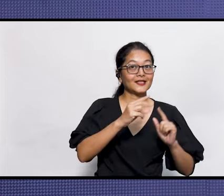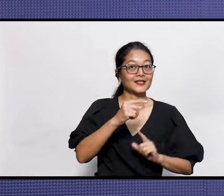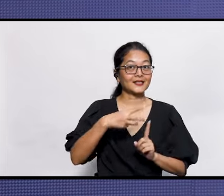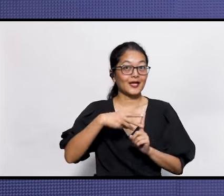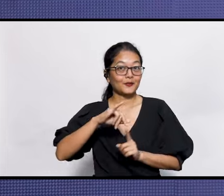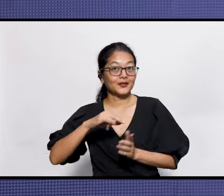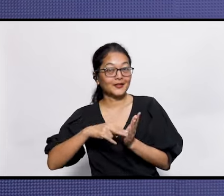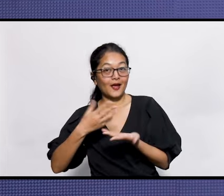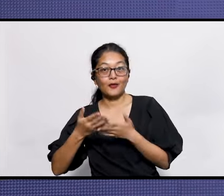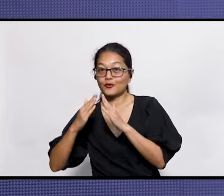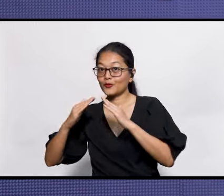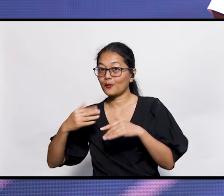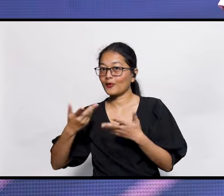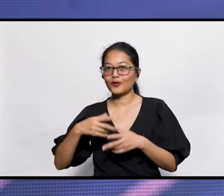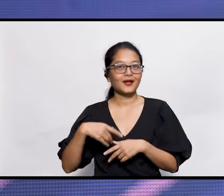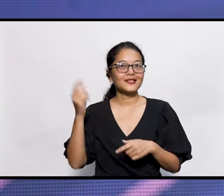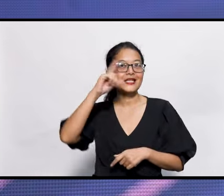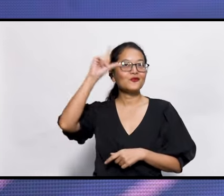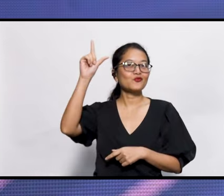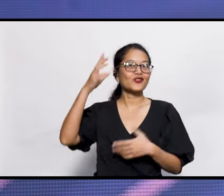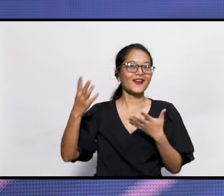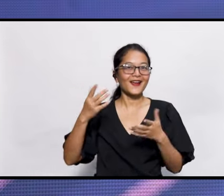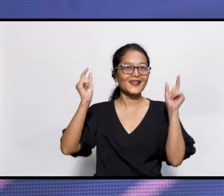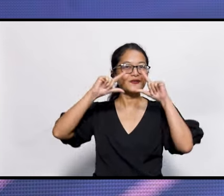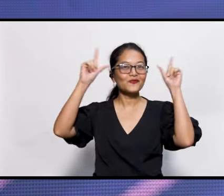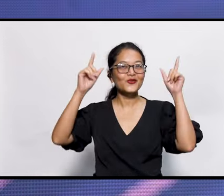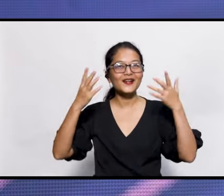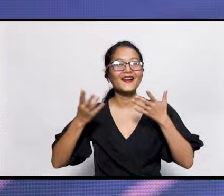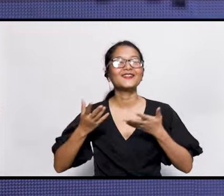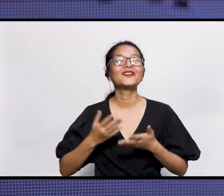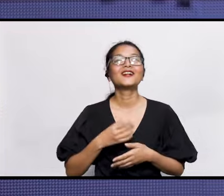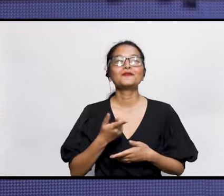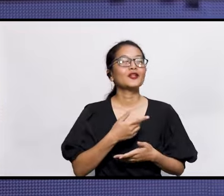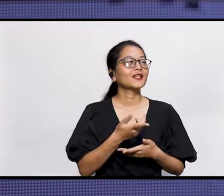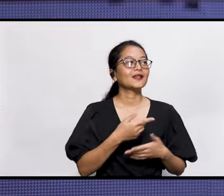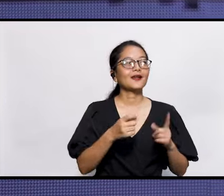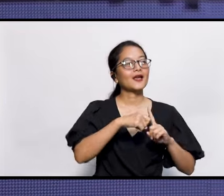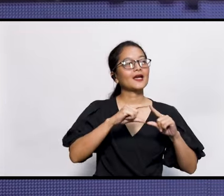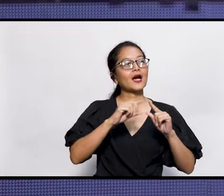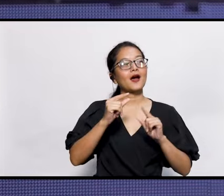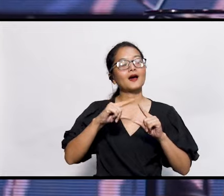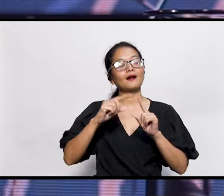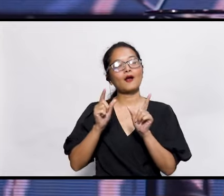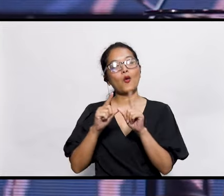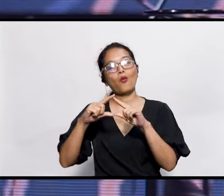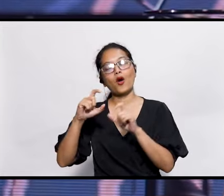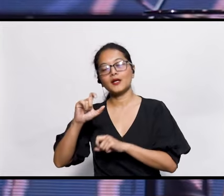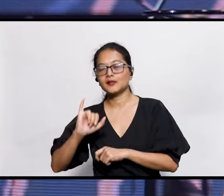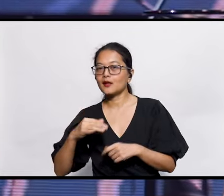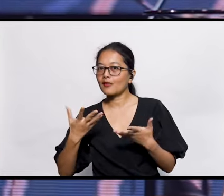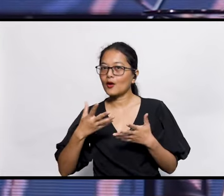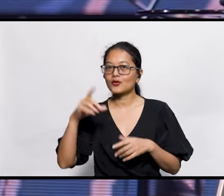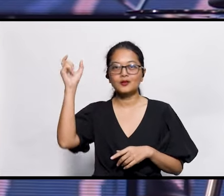holiday long weekend dan anda yang di center baik di karawci maupun di tempat-tempat lain Bogor e